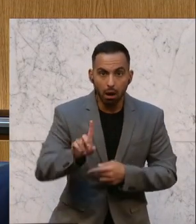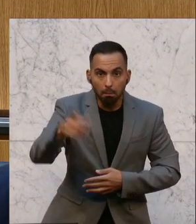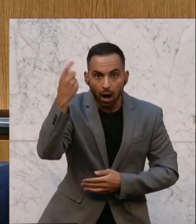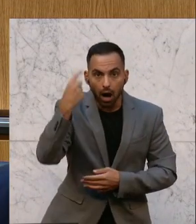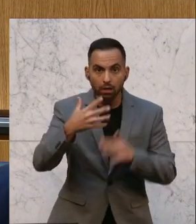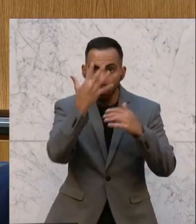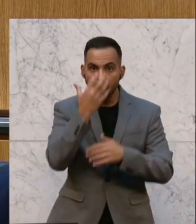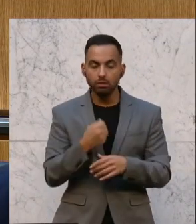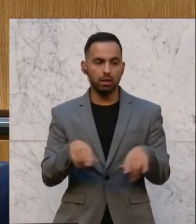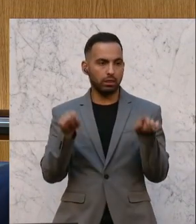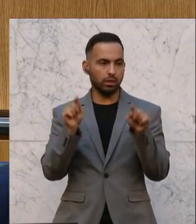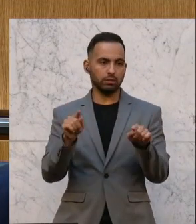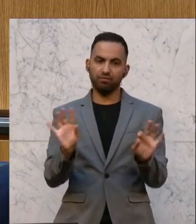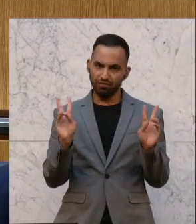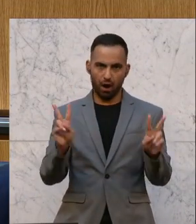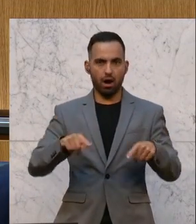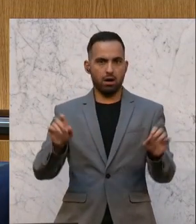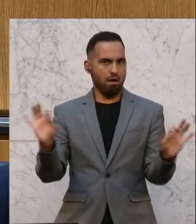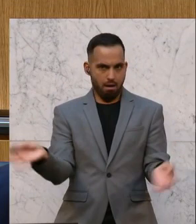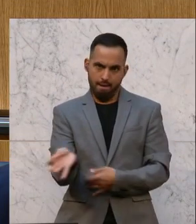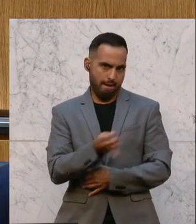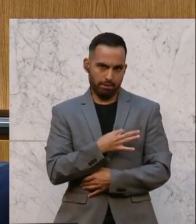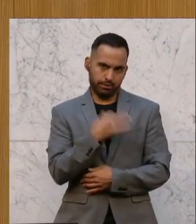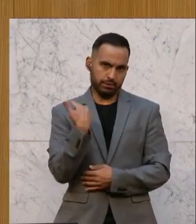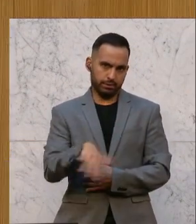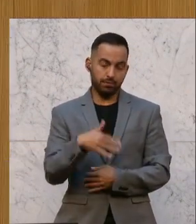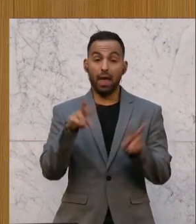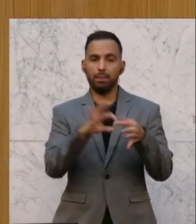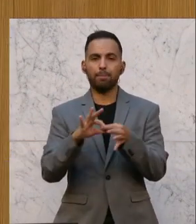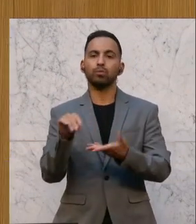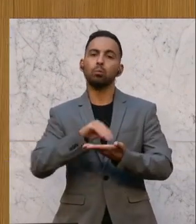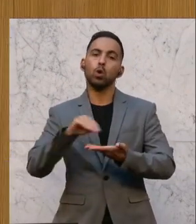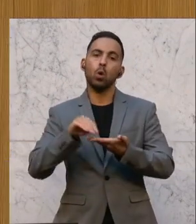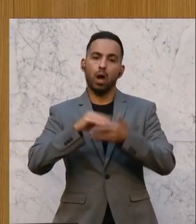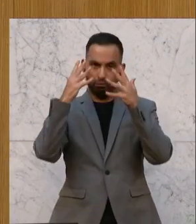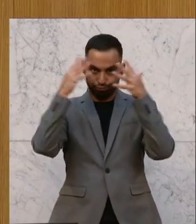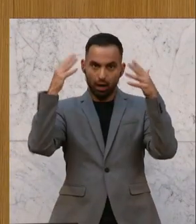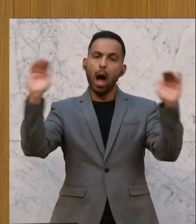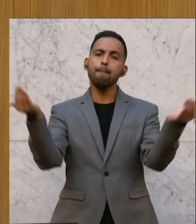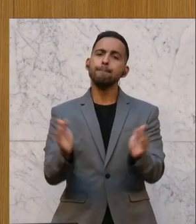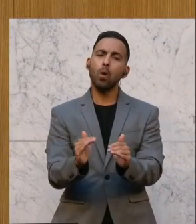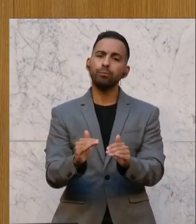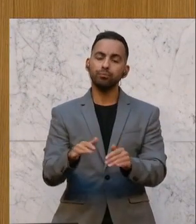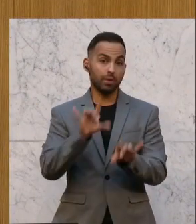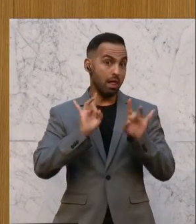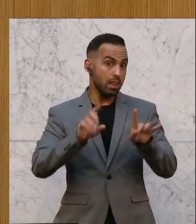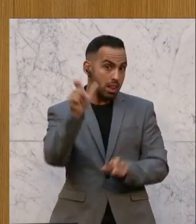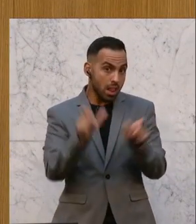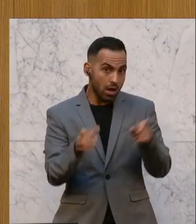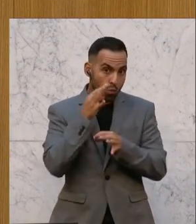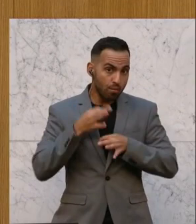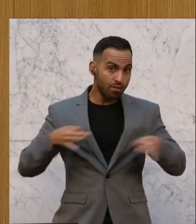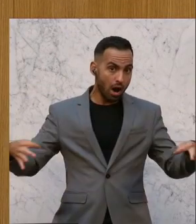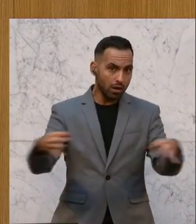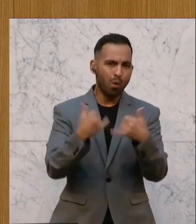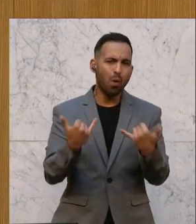das ernst und das macht wirklich Angst. Stichwort Bürokratieabbau. Eine Umfrage unter Lehrerinnen und Lehrern zeigt, was wir